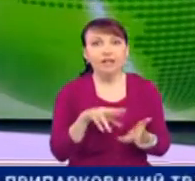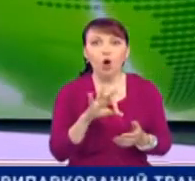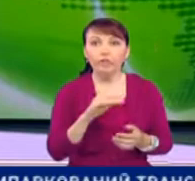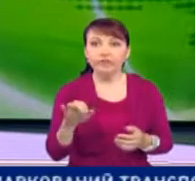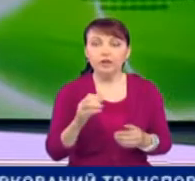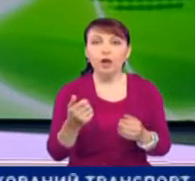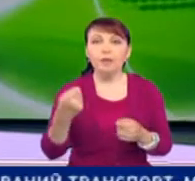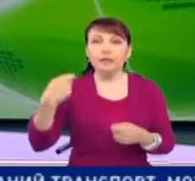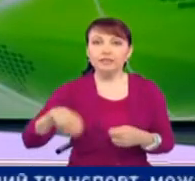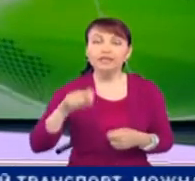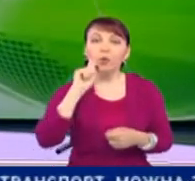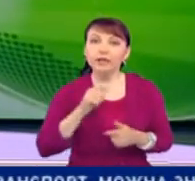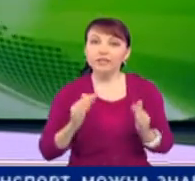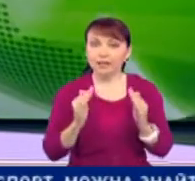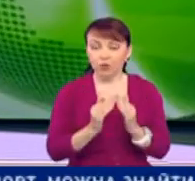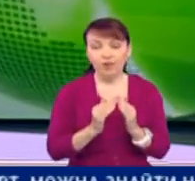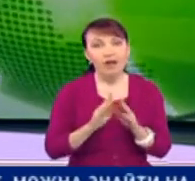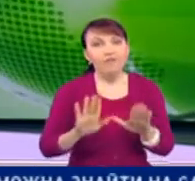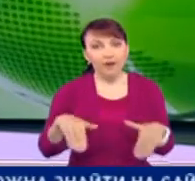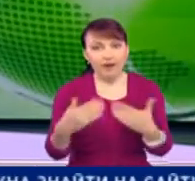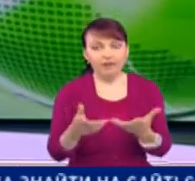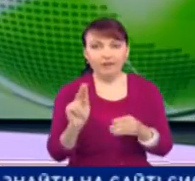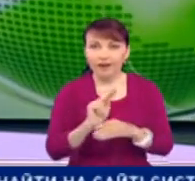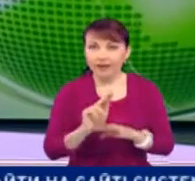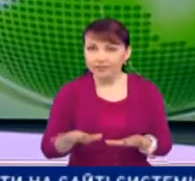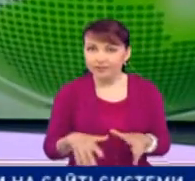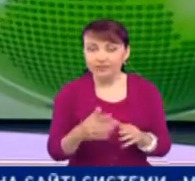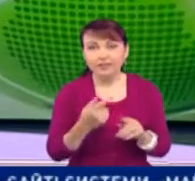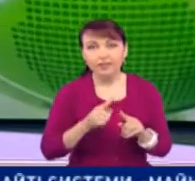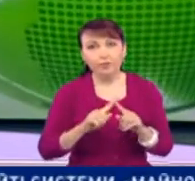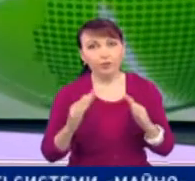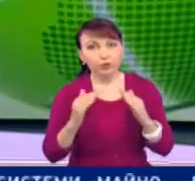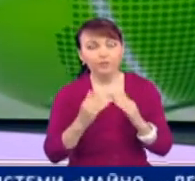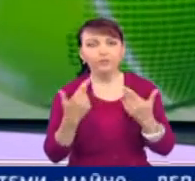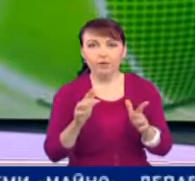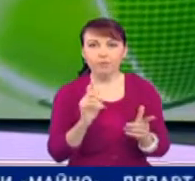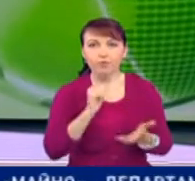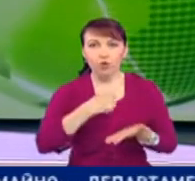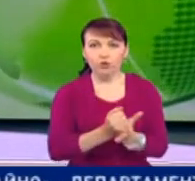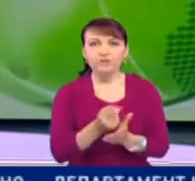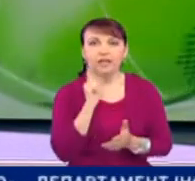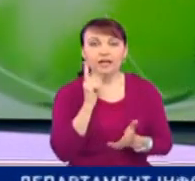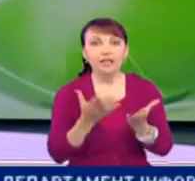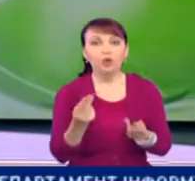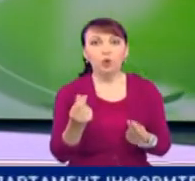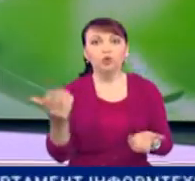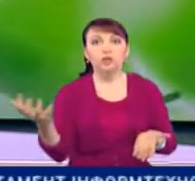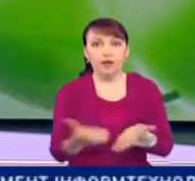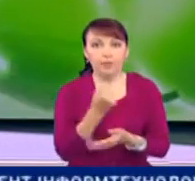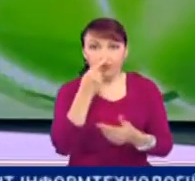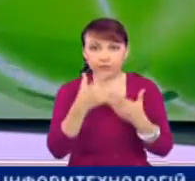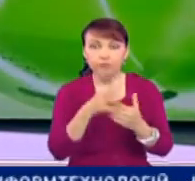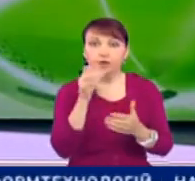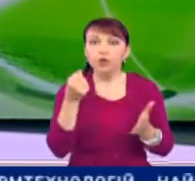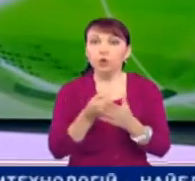президента в українському домі. Варіант реорганізації будівлі вже погодив Володимир Зеленський. І якщо кошти з'являться найближчим часом, то до